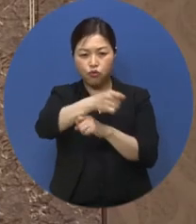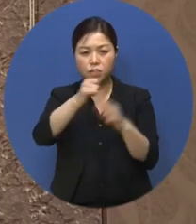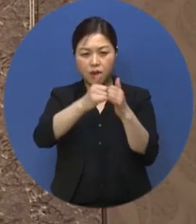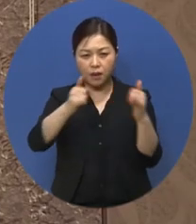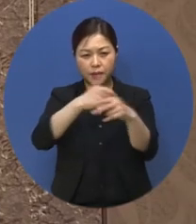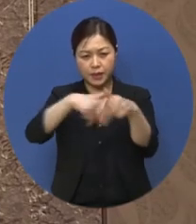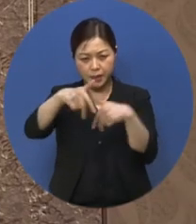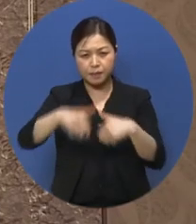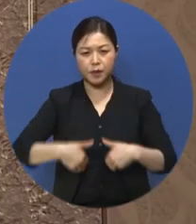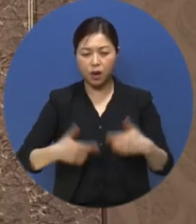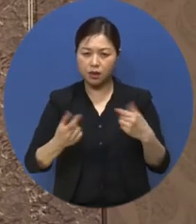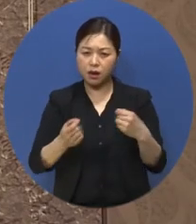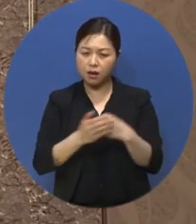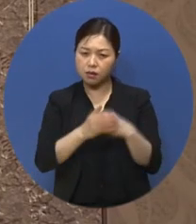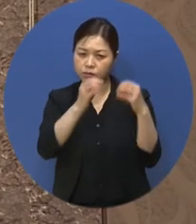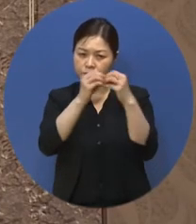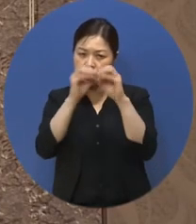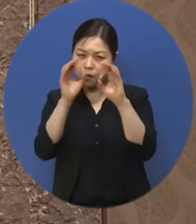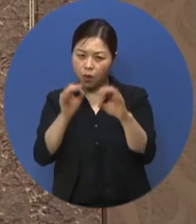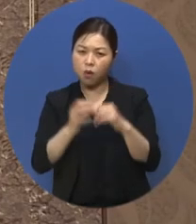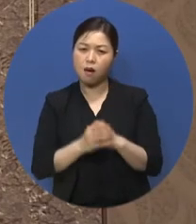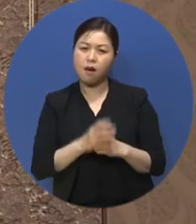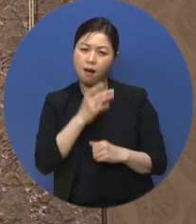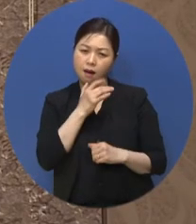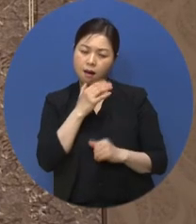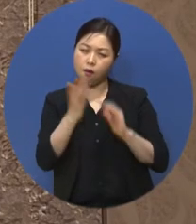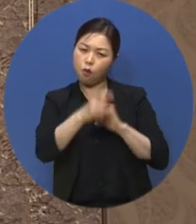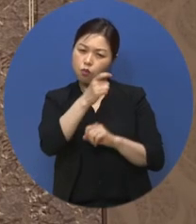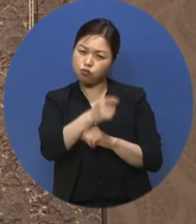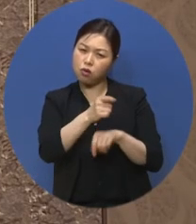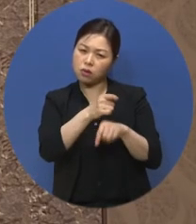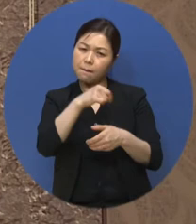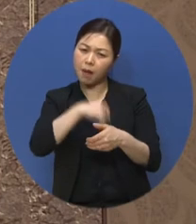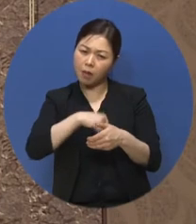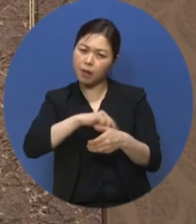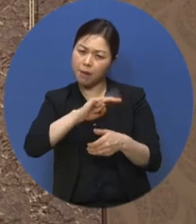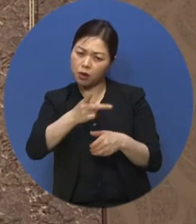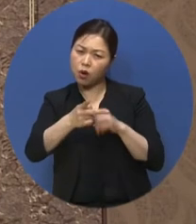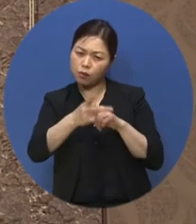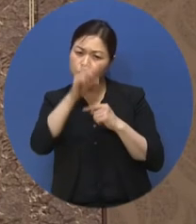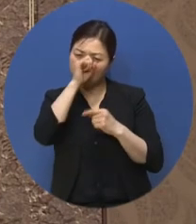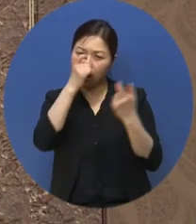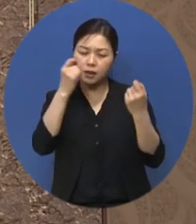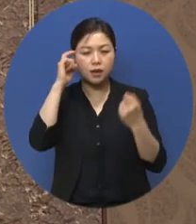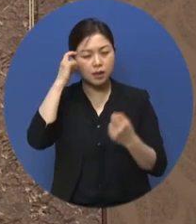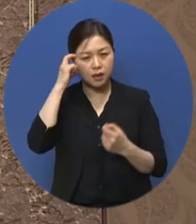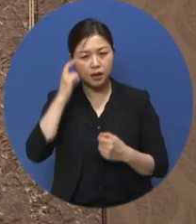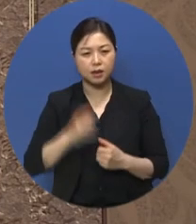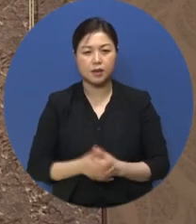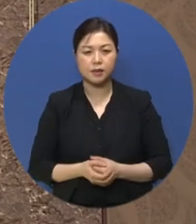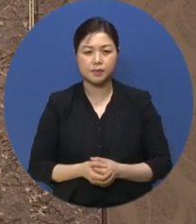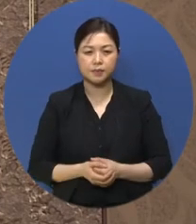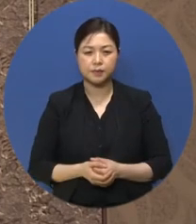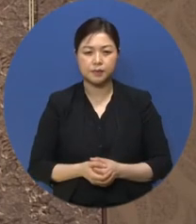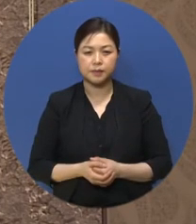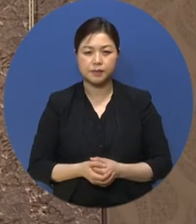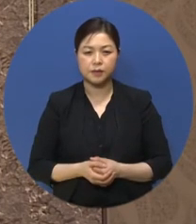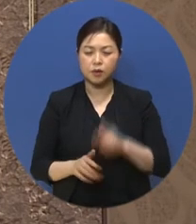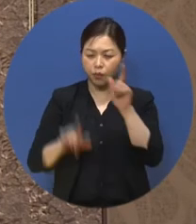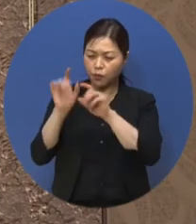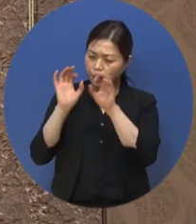보는데 네. 아 이게 공무원 마인드가 이렇게 됐으면 진짜 좋겠다. 그런 생각을 했죠. 그래서 네. 안타까웠어요.